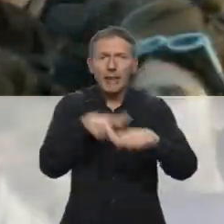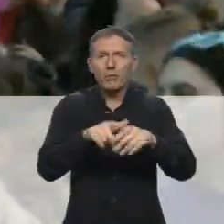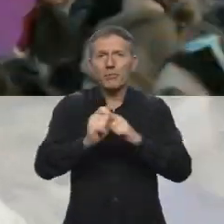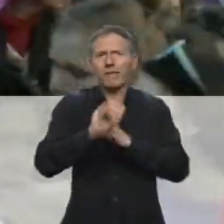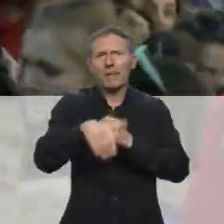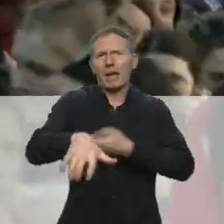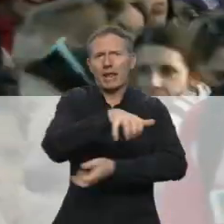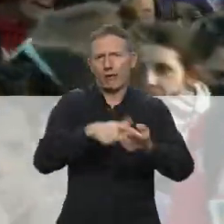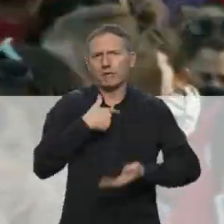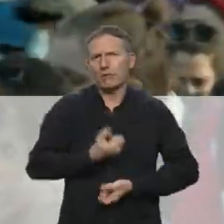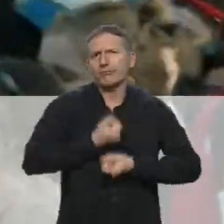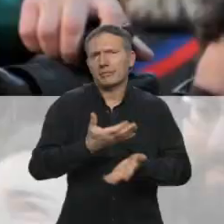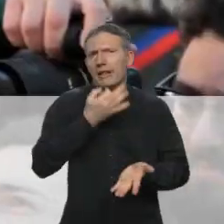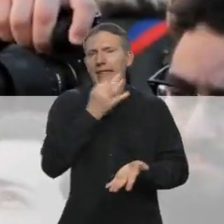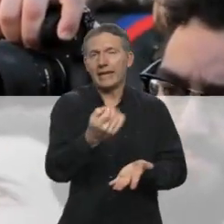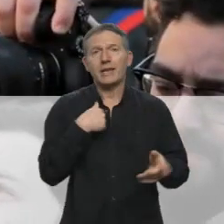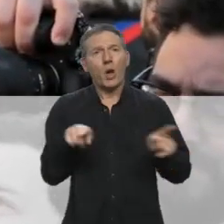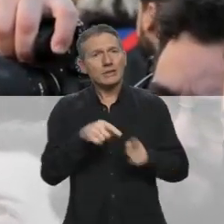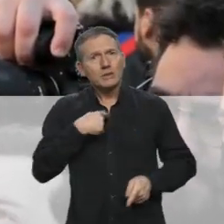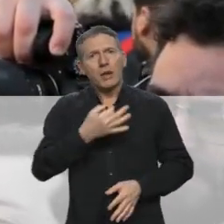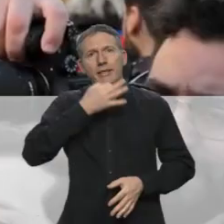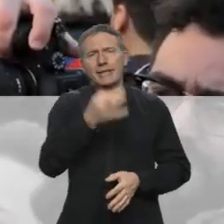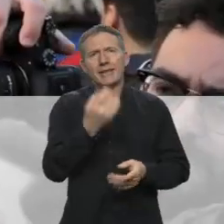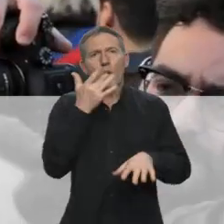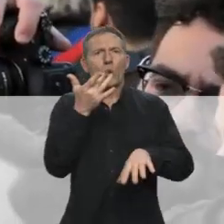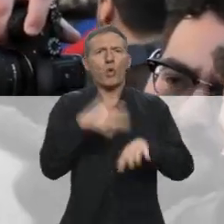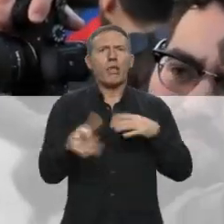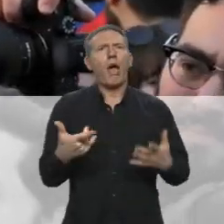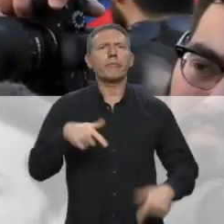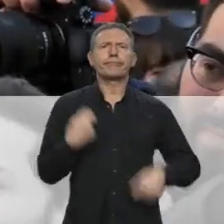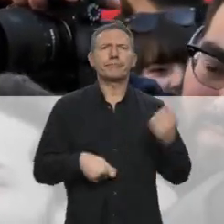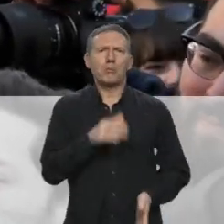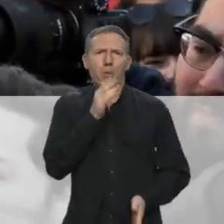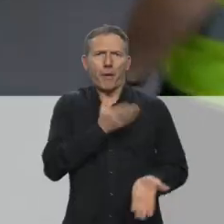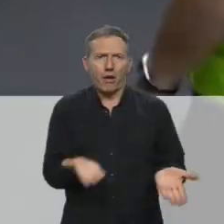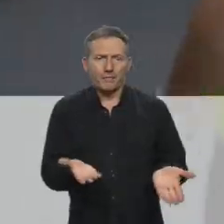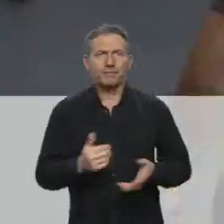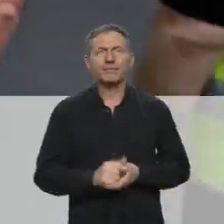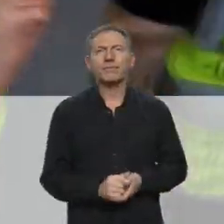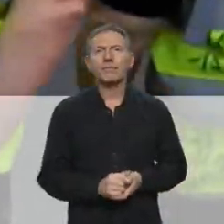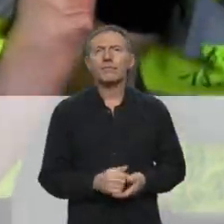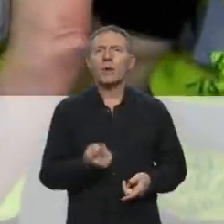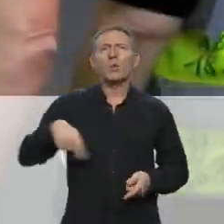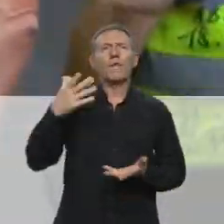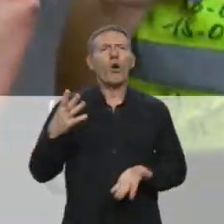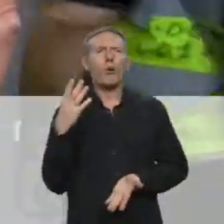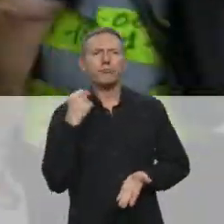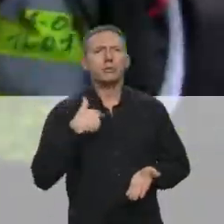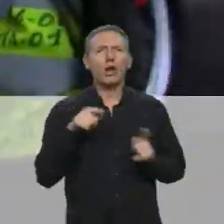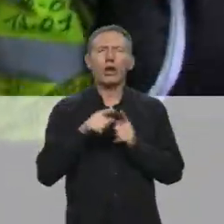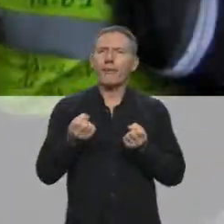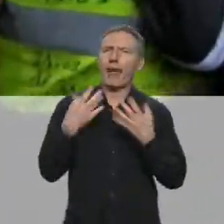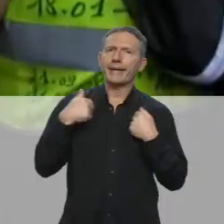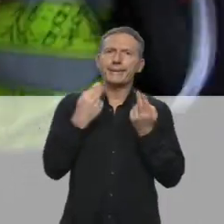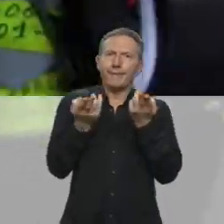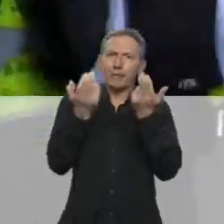racine, c'est la catastrophe assurée. On est là pour dire qu'il est trop tard pour être modéré. Il voudrait qu'on se taise,